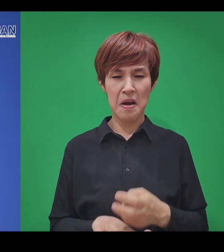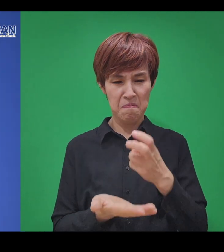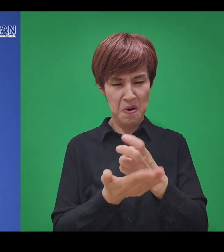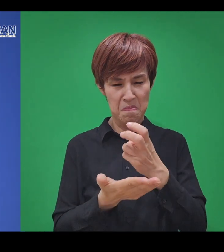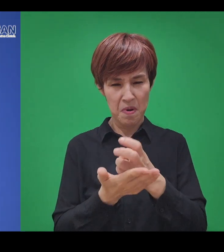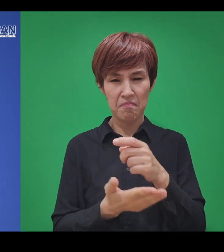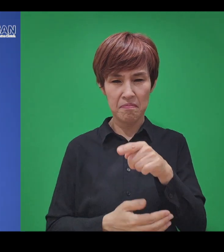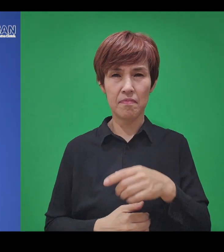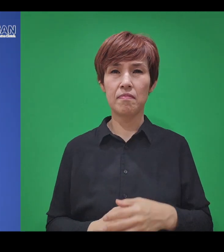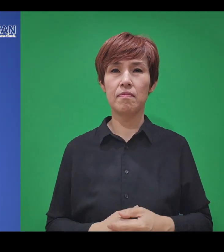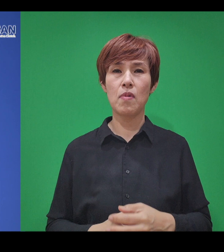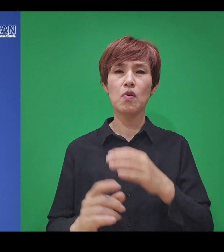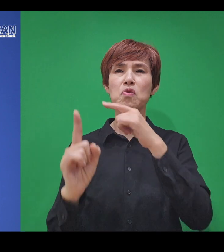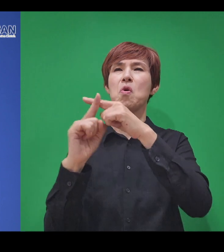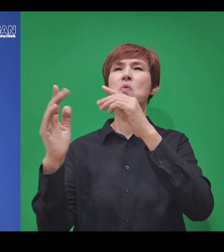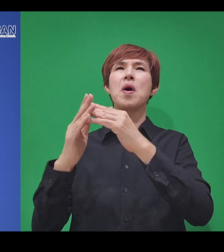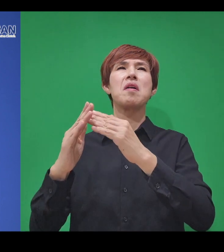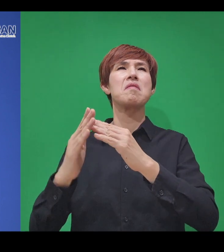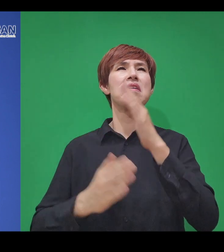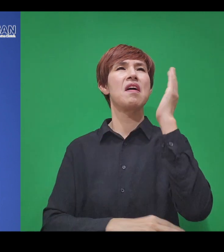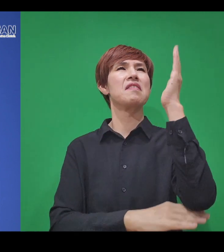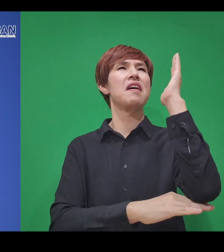열면 교회예요.